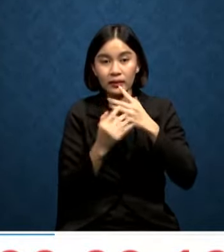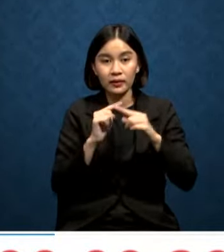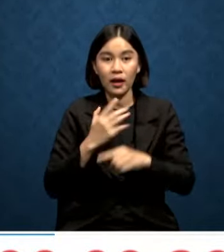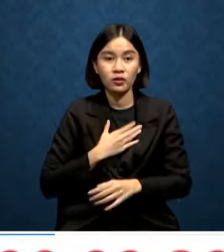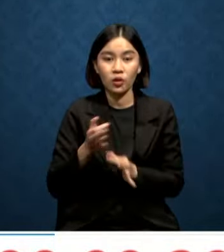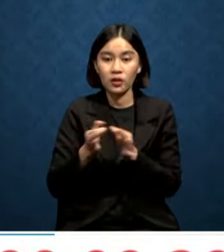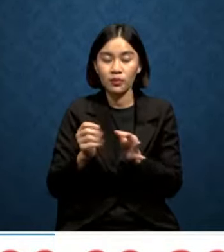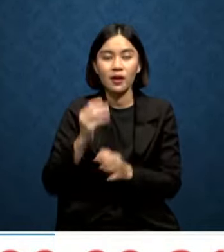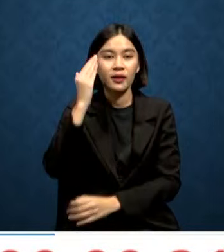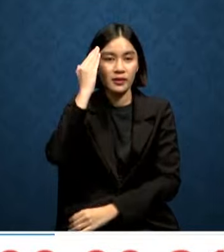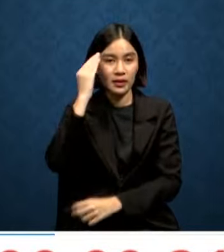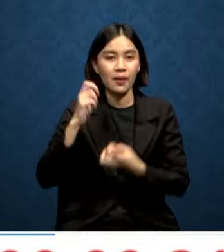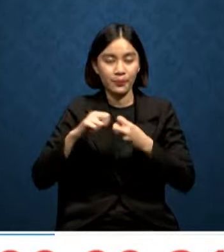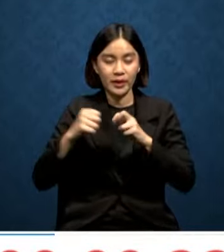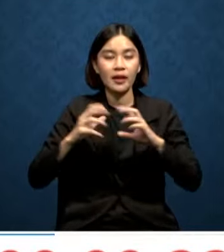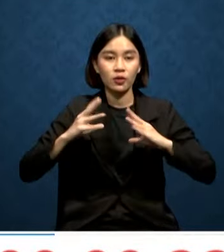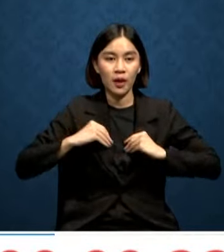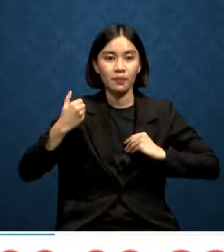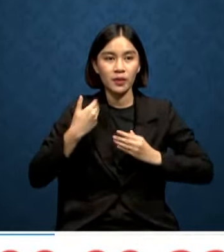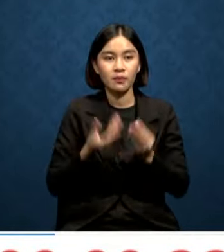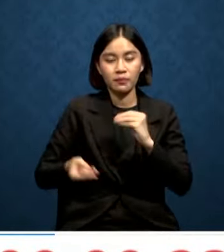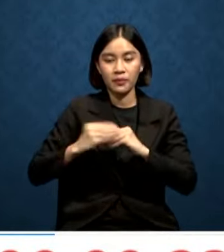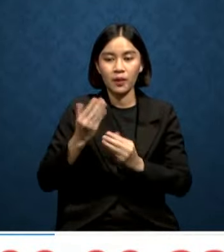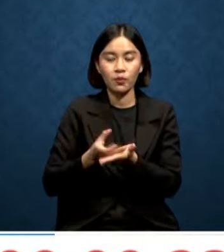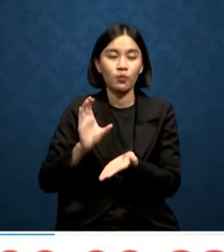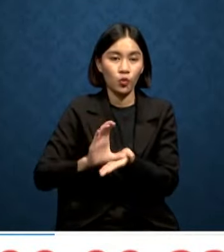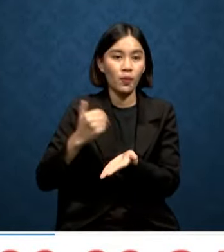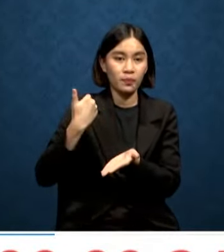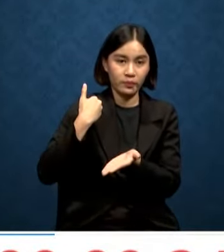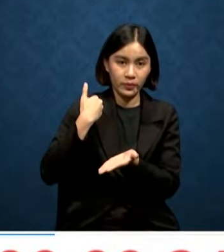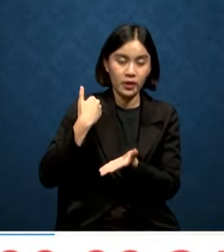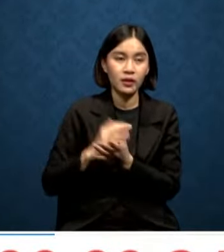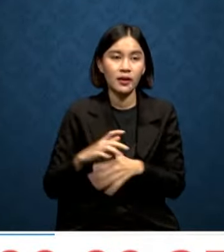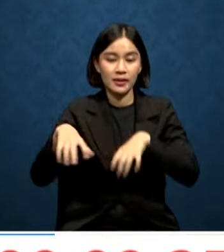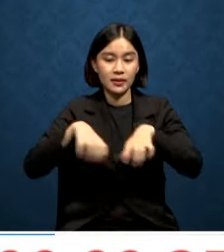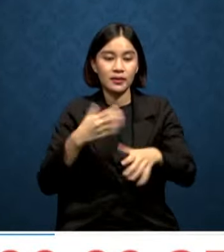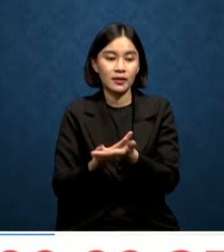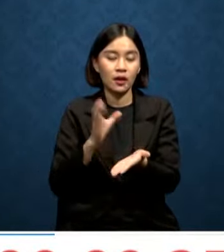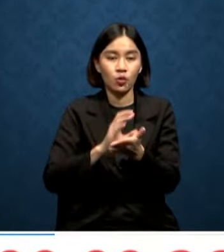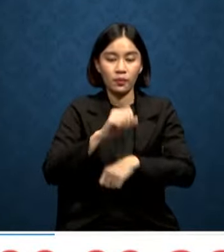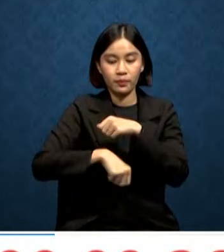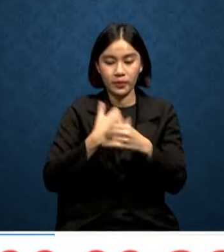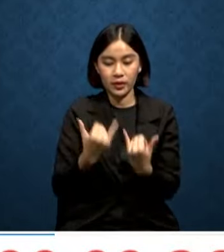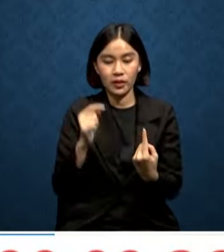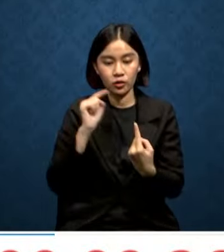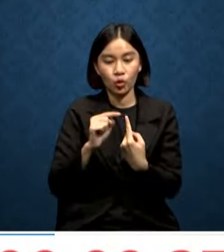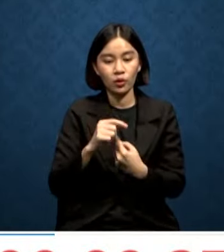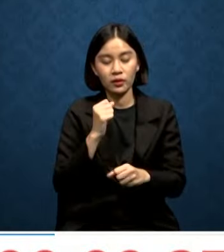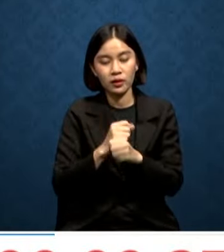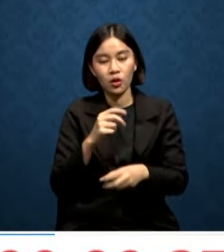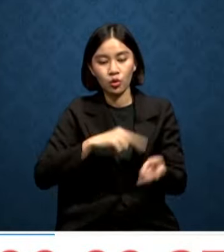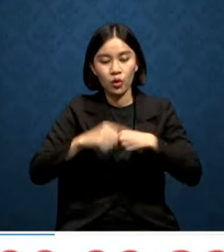คารพว่าเรารับทราบประเด็นปัญหานะครับแล้วก็มีการเพิ่มงบประมาณให้อย่างมีนัยยะสำคัญเรามีการจัดสรรงบประมาณในปีนี้สำหรับเรื่องของการฟอกเลือด